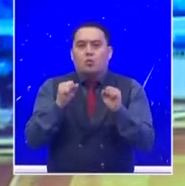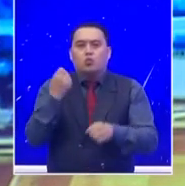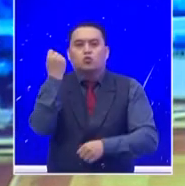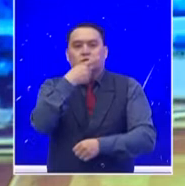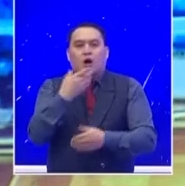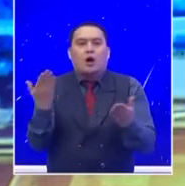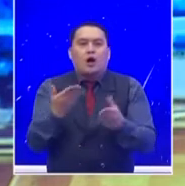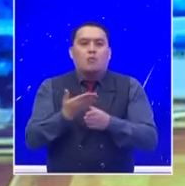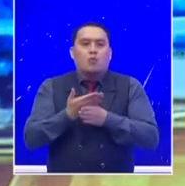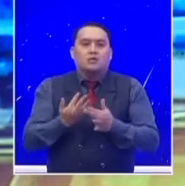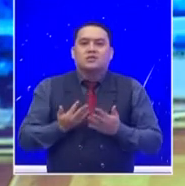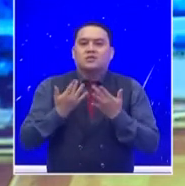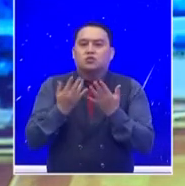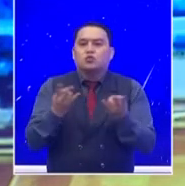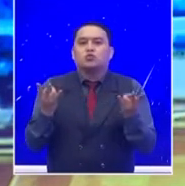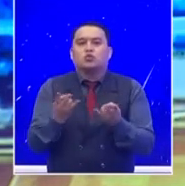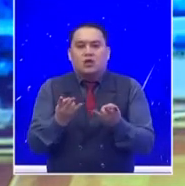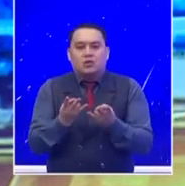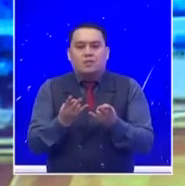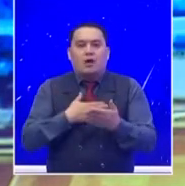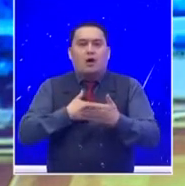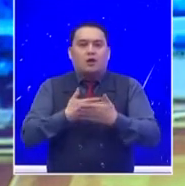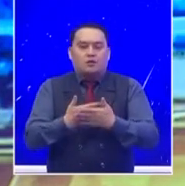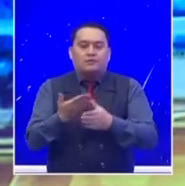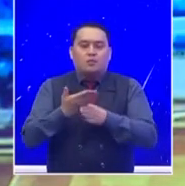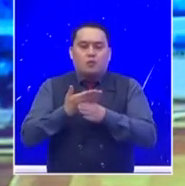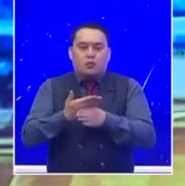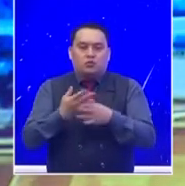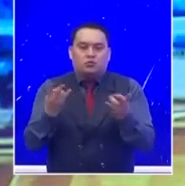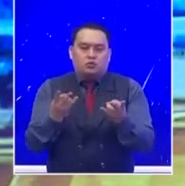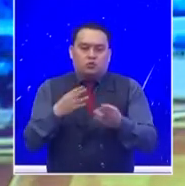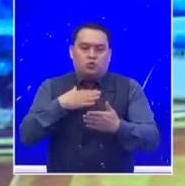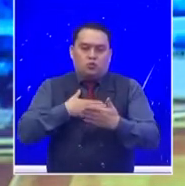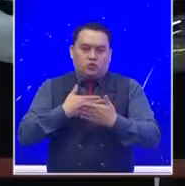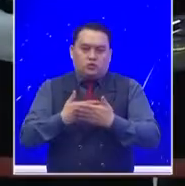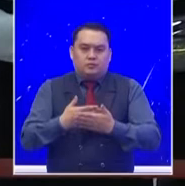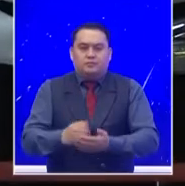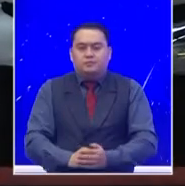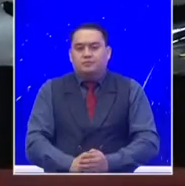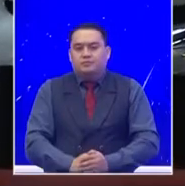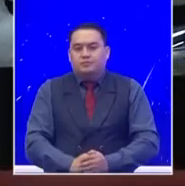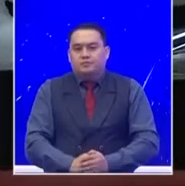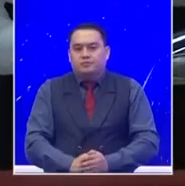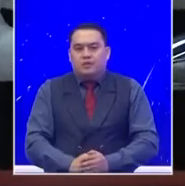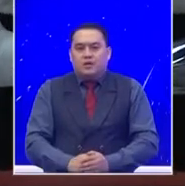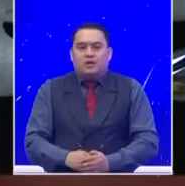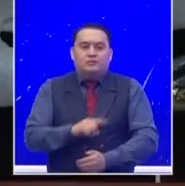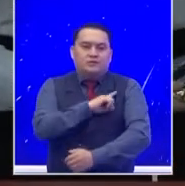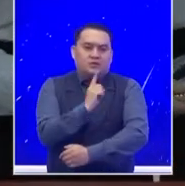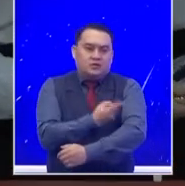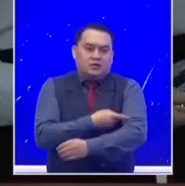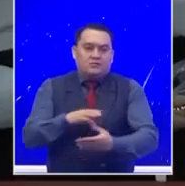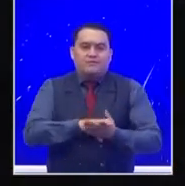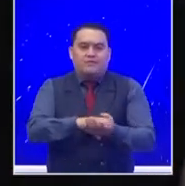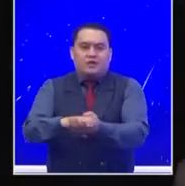узнать, какая помощь требуется нуждающимся, и оперативно протянуть руку помощи. Сила в единстве. Отныне